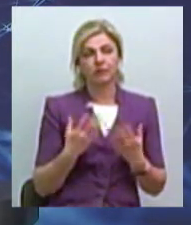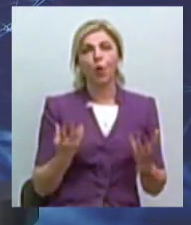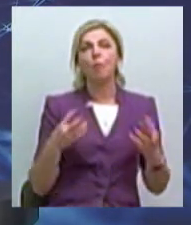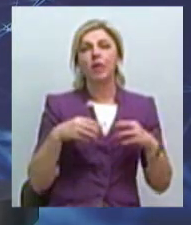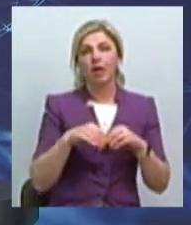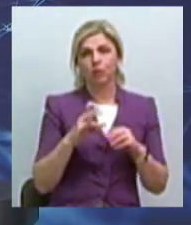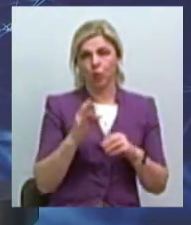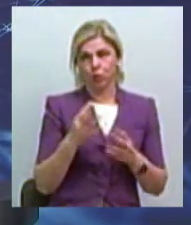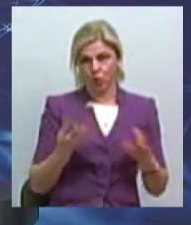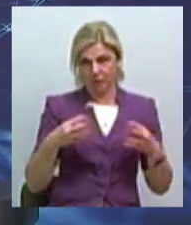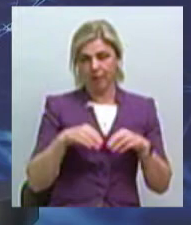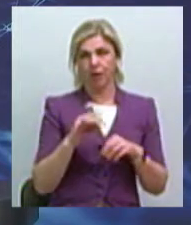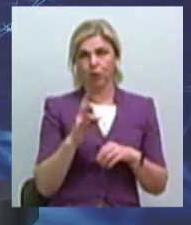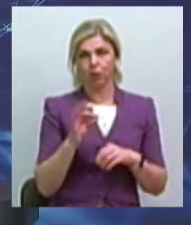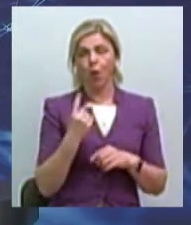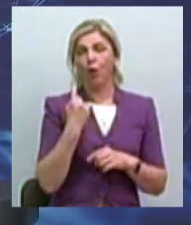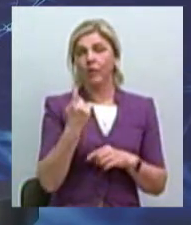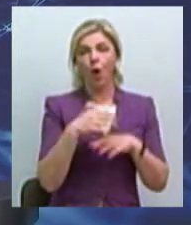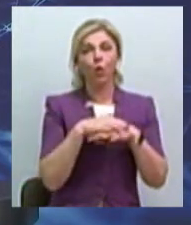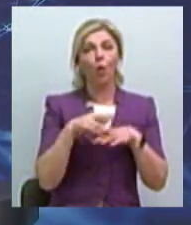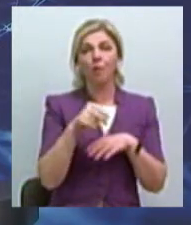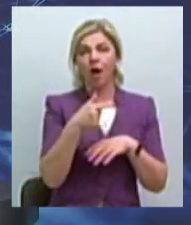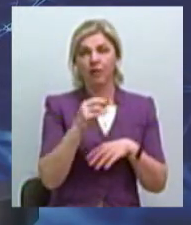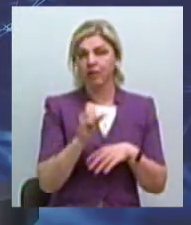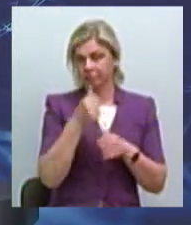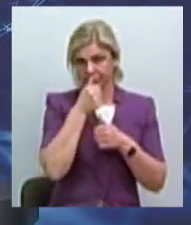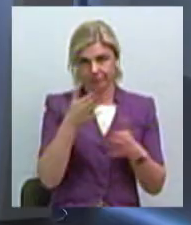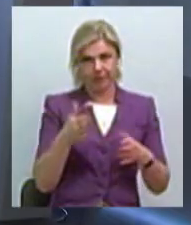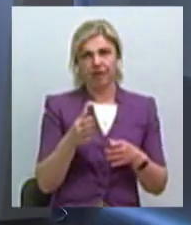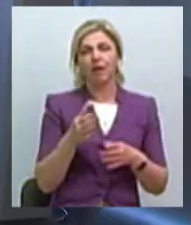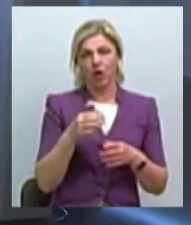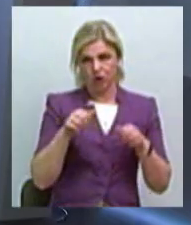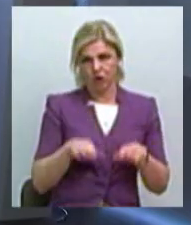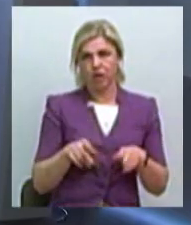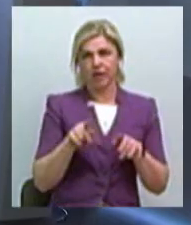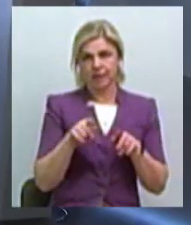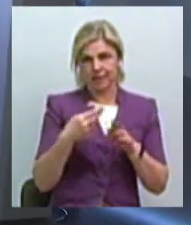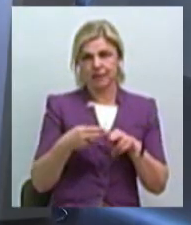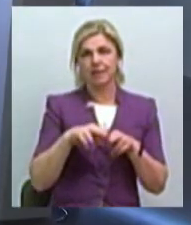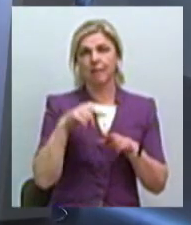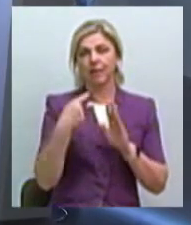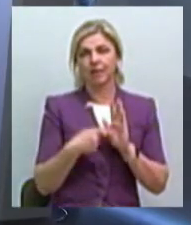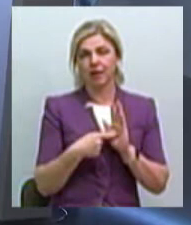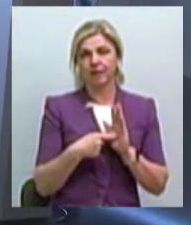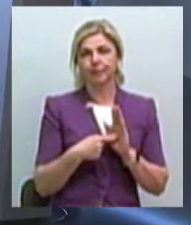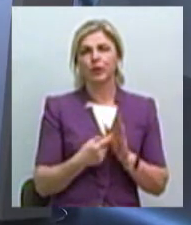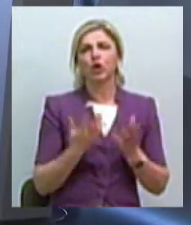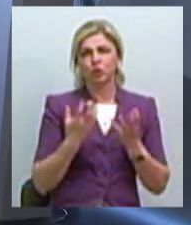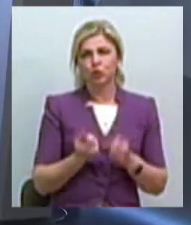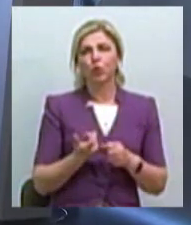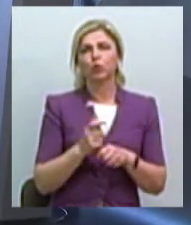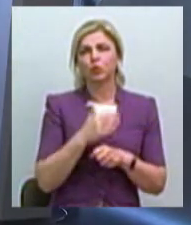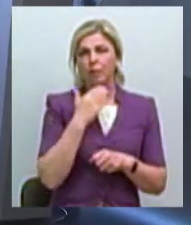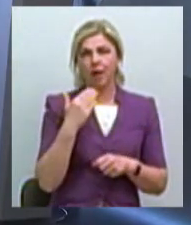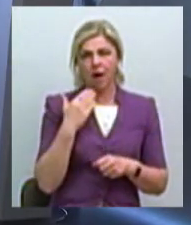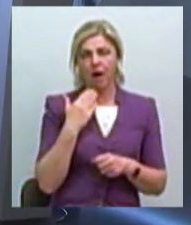об'єднано, спільно, тому що одна громада не в змозі подолати це питання. Дуже ще багато в нас є